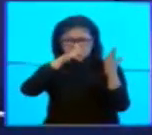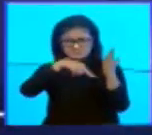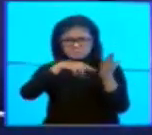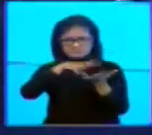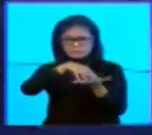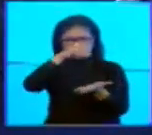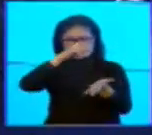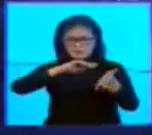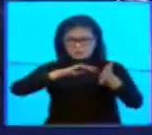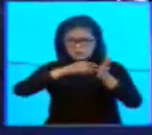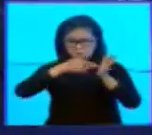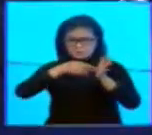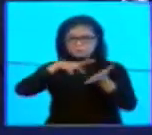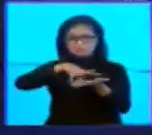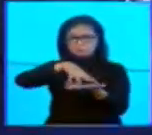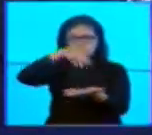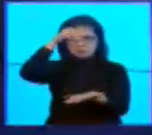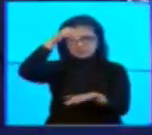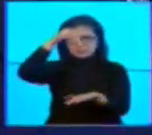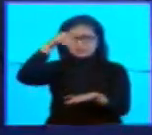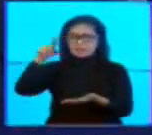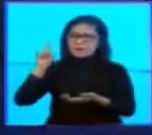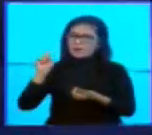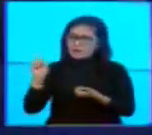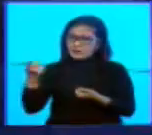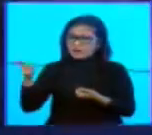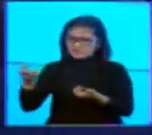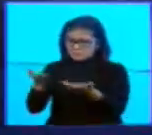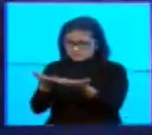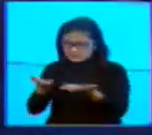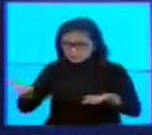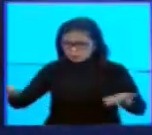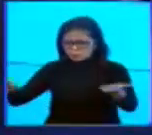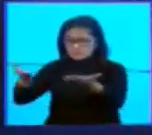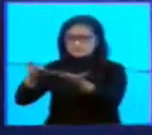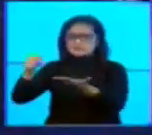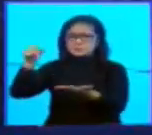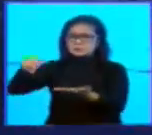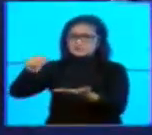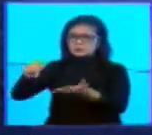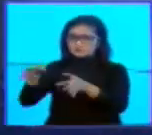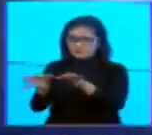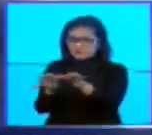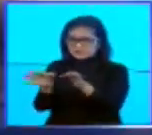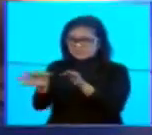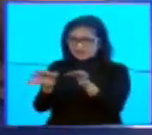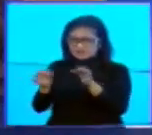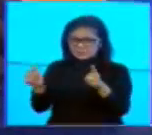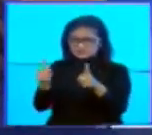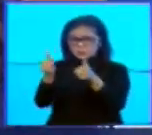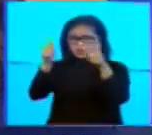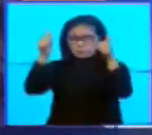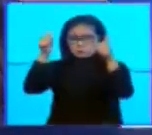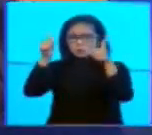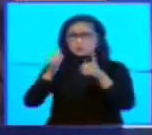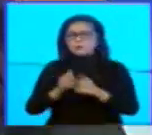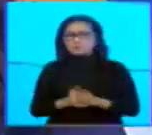ya. Jadi dikelilingi oleh tentunya fasilitas yang sangat luar biasa. Luar biasa